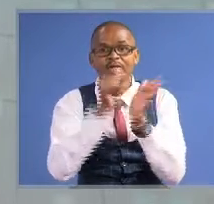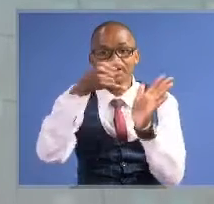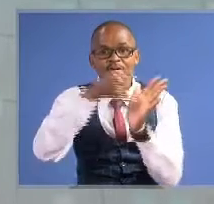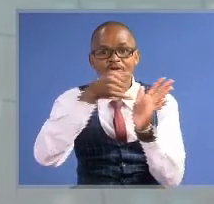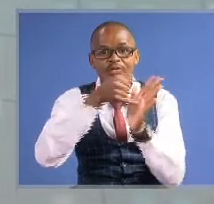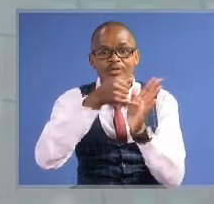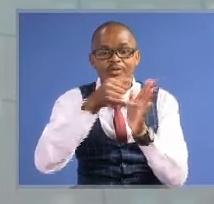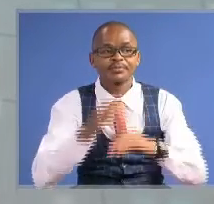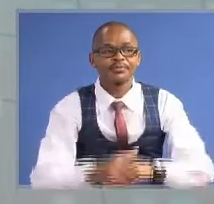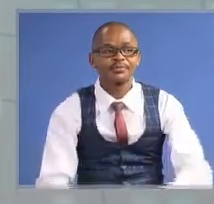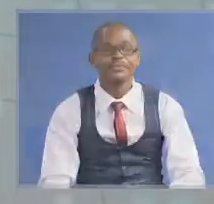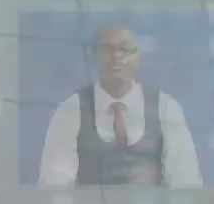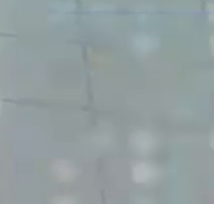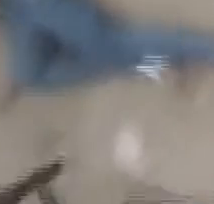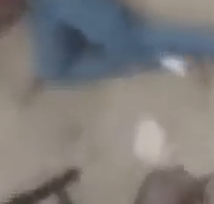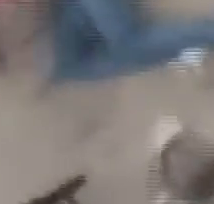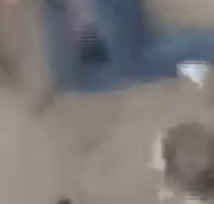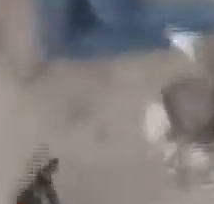waliohusika.